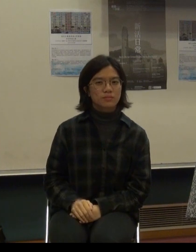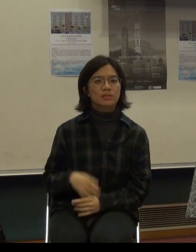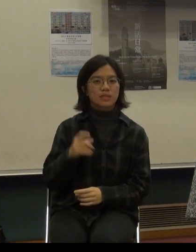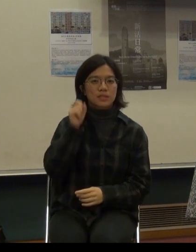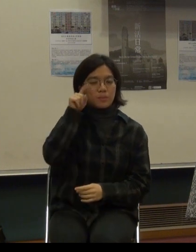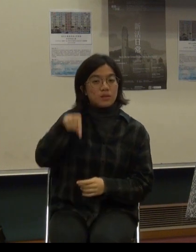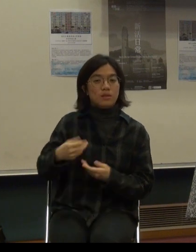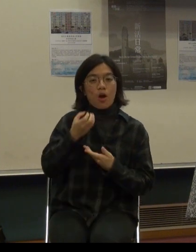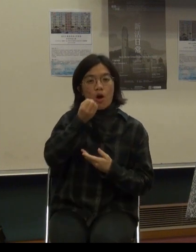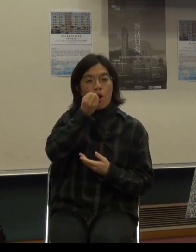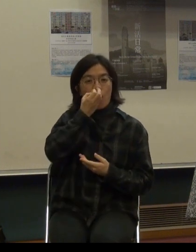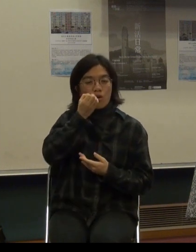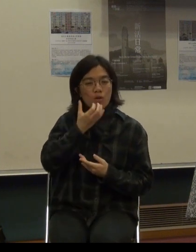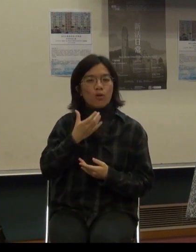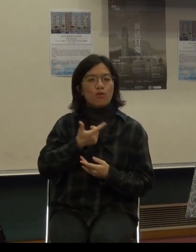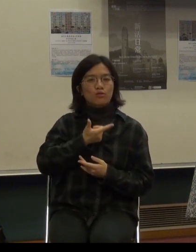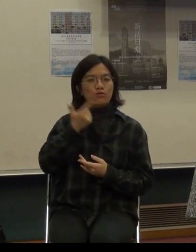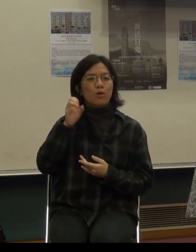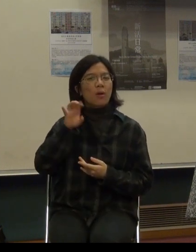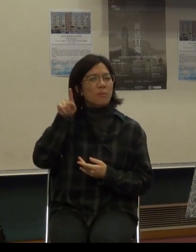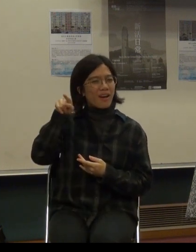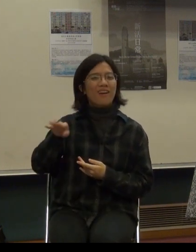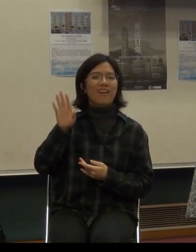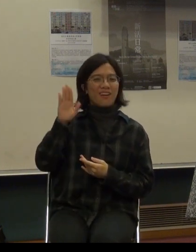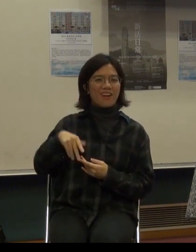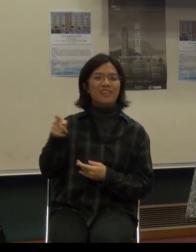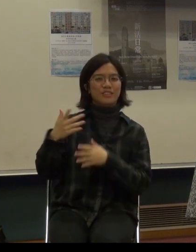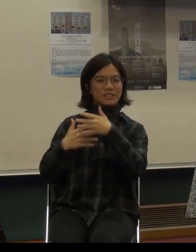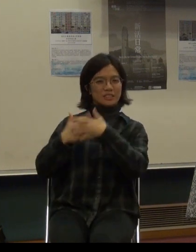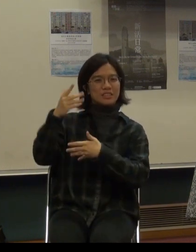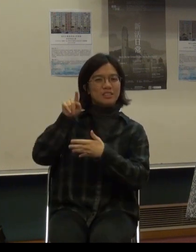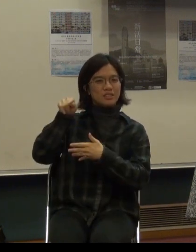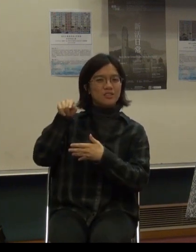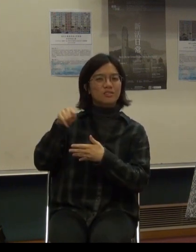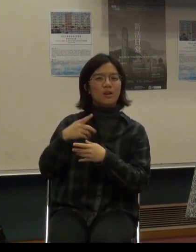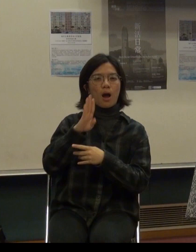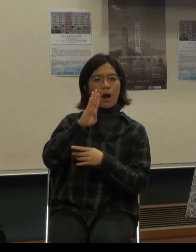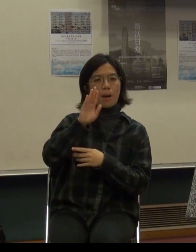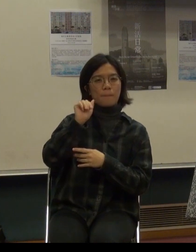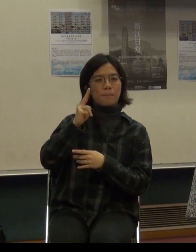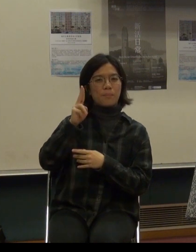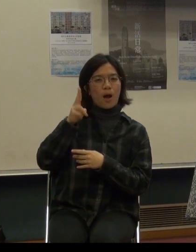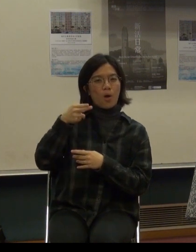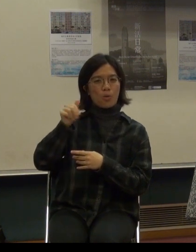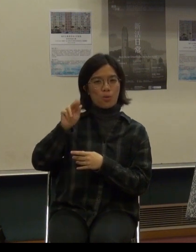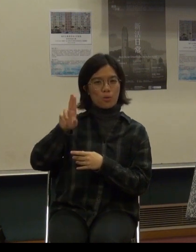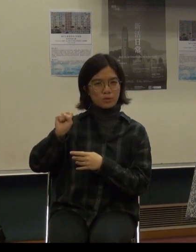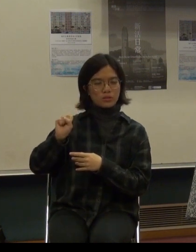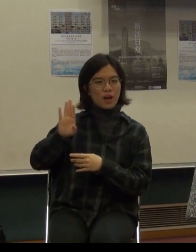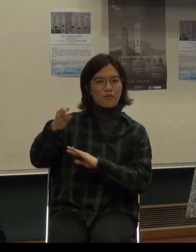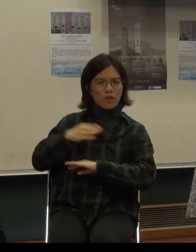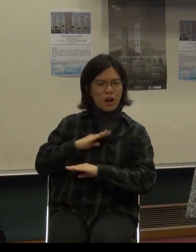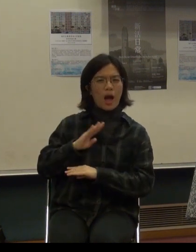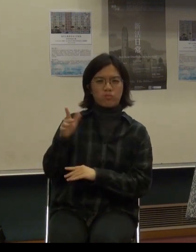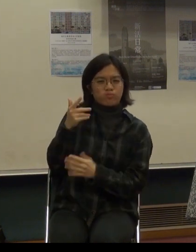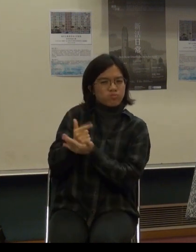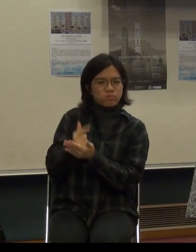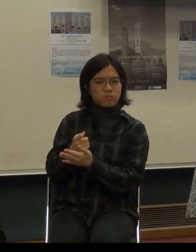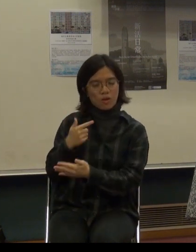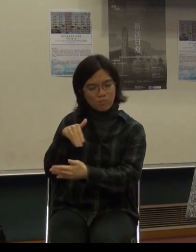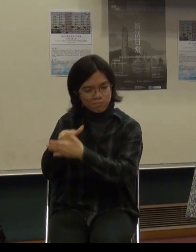會說這個建築物我們是包豪斯建築風格的建築物，所以我們要保育它，這些的東西我